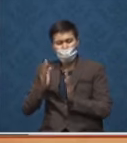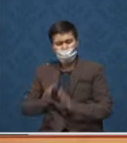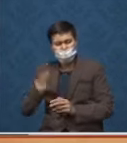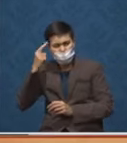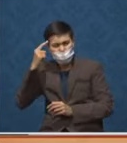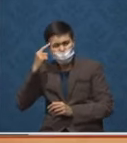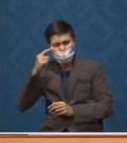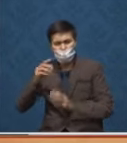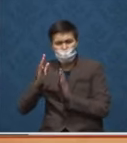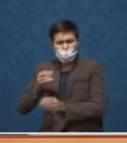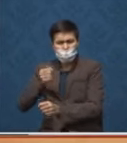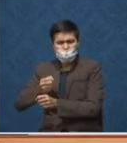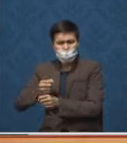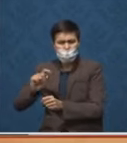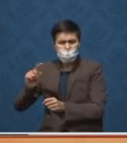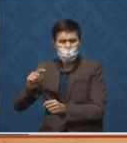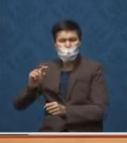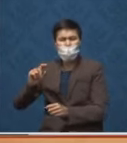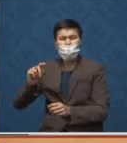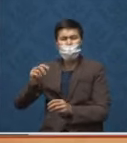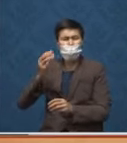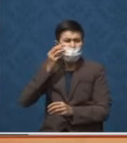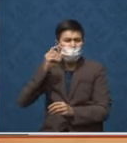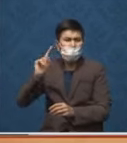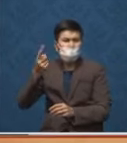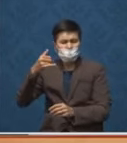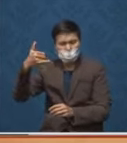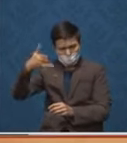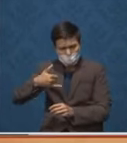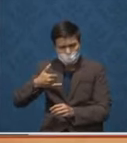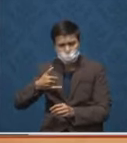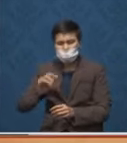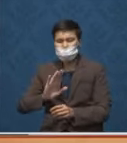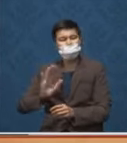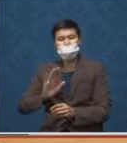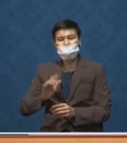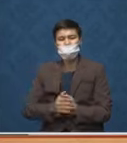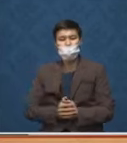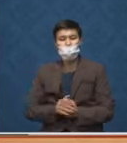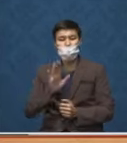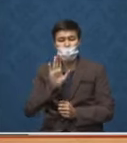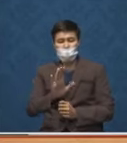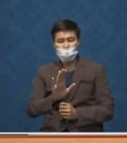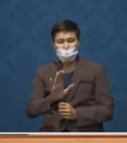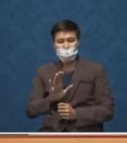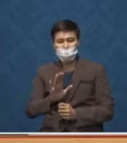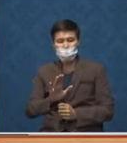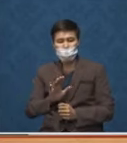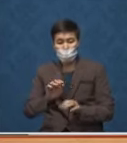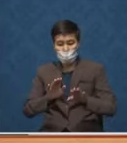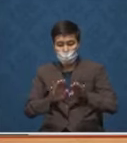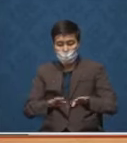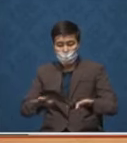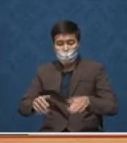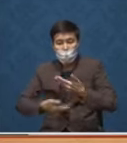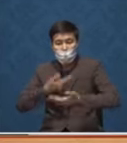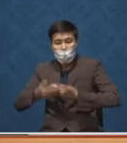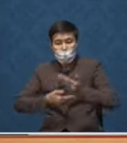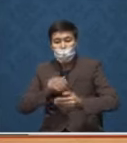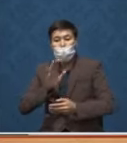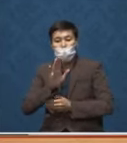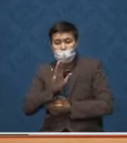แต่กีดกันรายเดิมแบบที่เป็นอยู่ในปัจจุบันเช่นไม่ให้วางขายซิมไม่ให้เติมเงินในร้านสะด